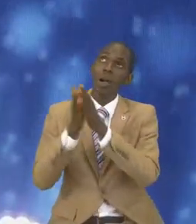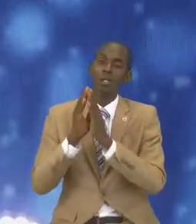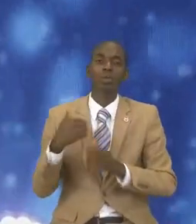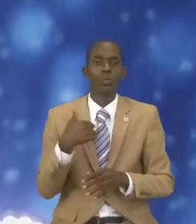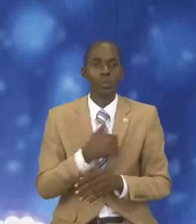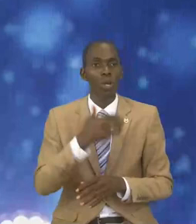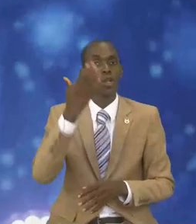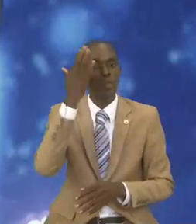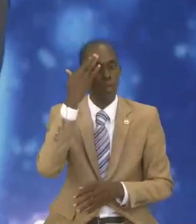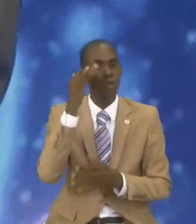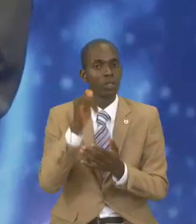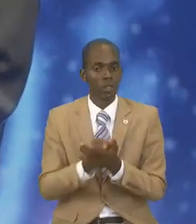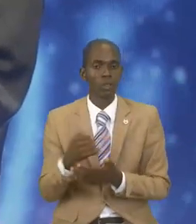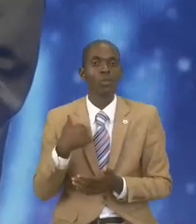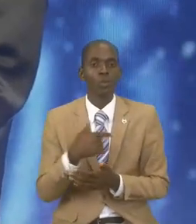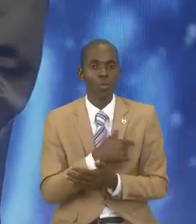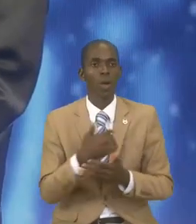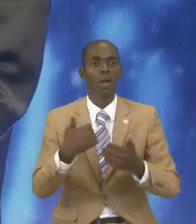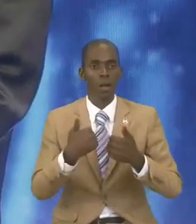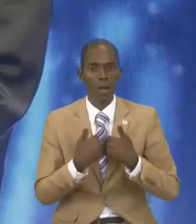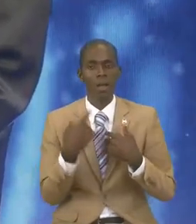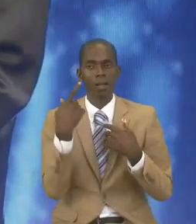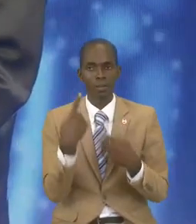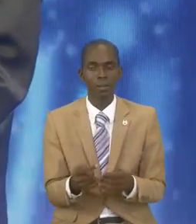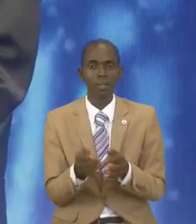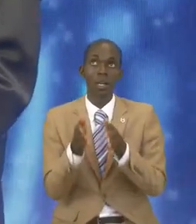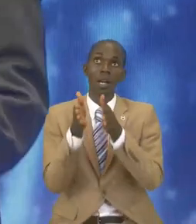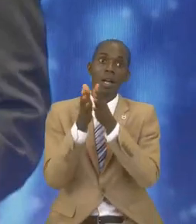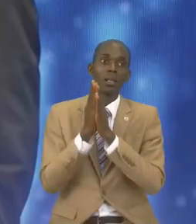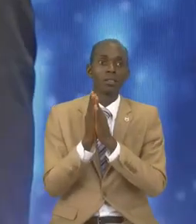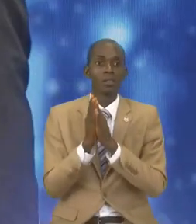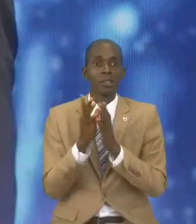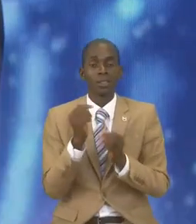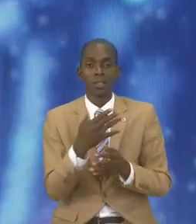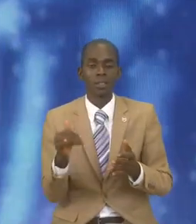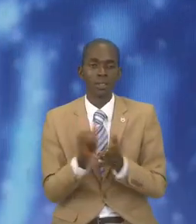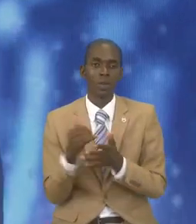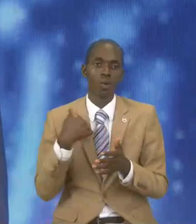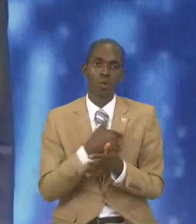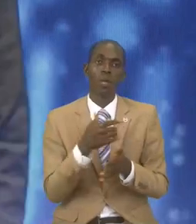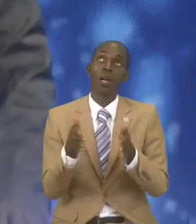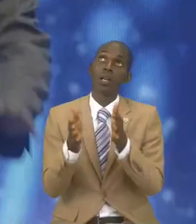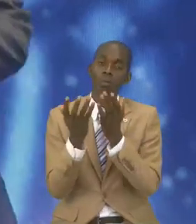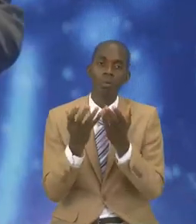nous savons que nous possédons la chose que nous lui avons demandée. Ce soir,